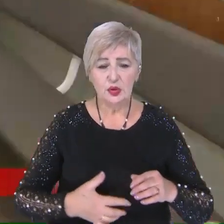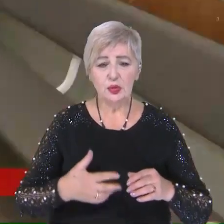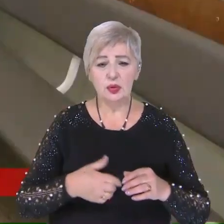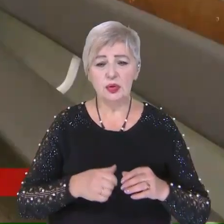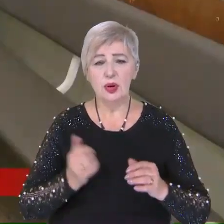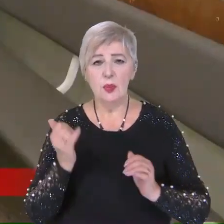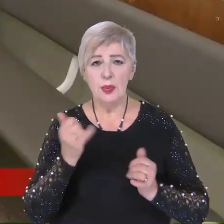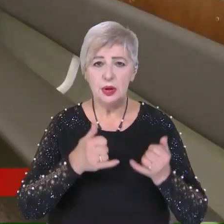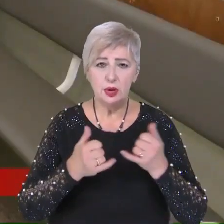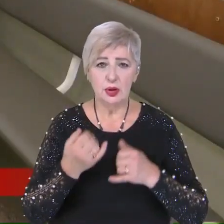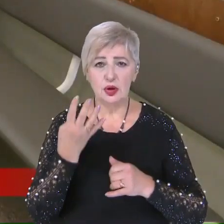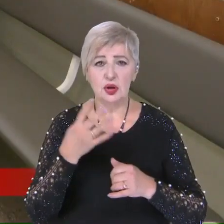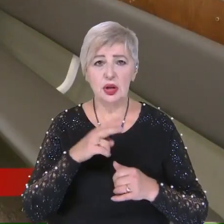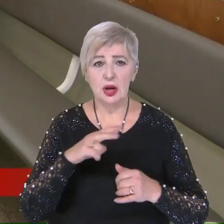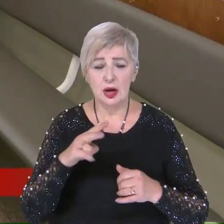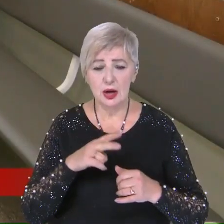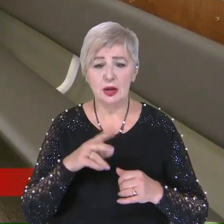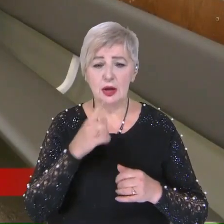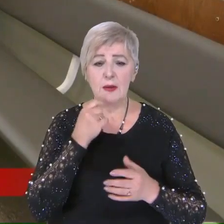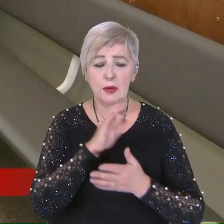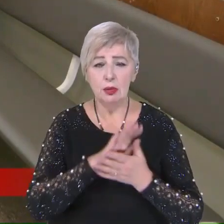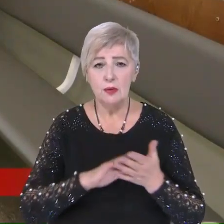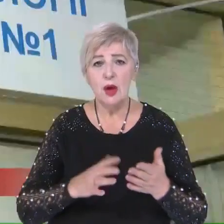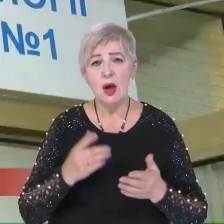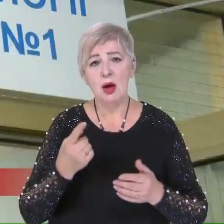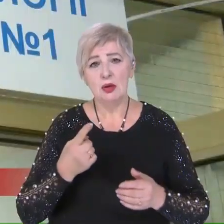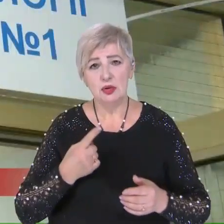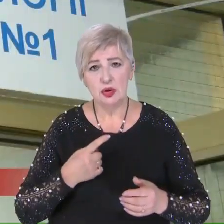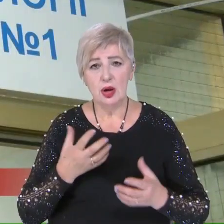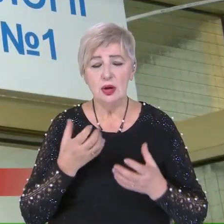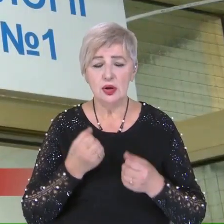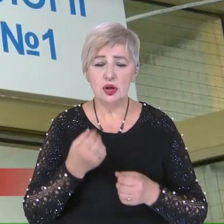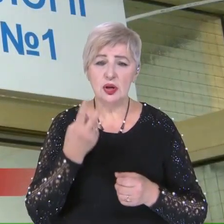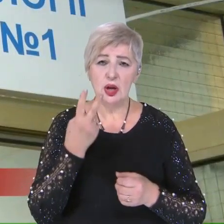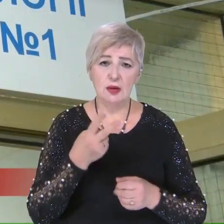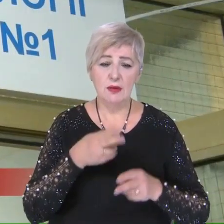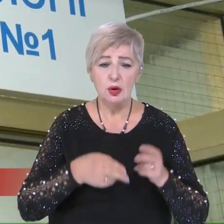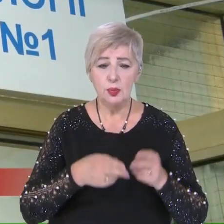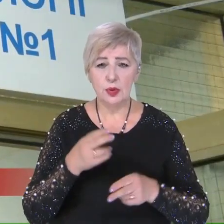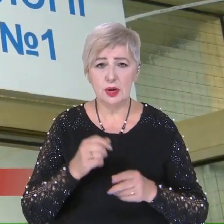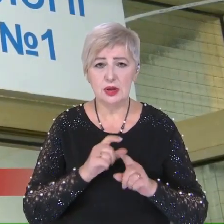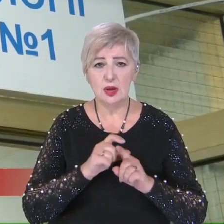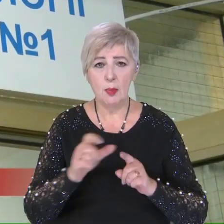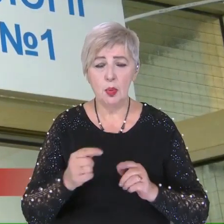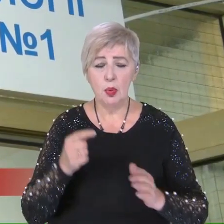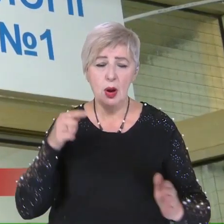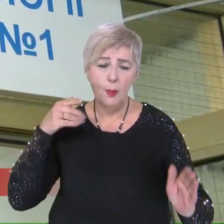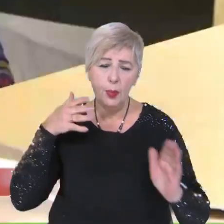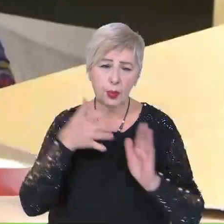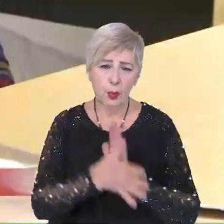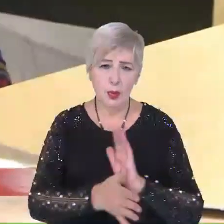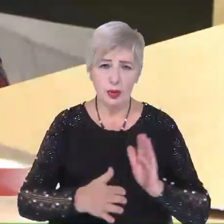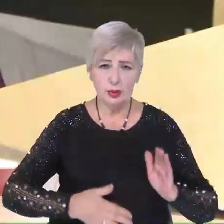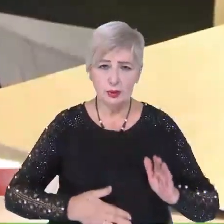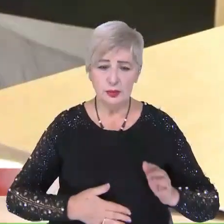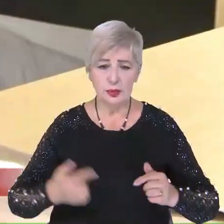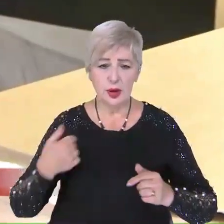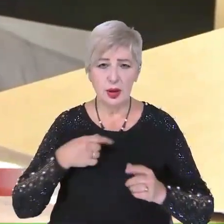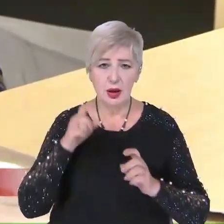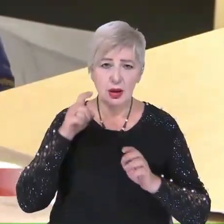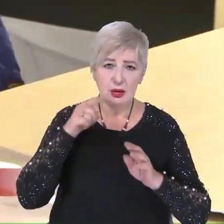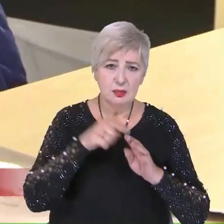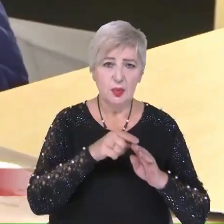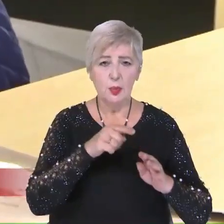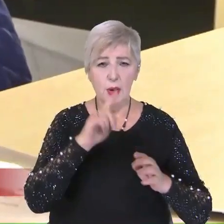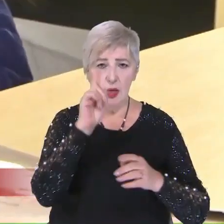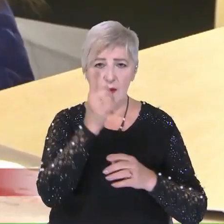щонайменше 2 операції, кажуть медики. Адже куля пробила живіт наскрізь і зачепила хребет. Стан інших поранених